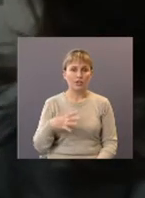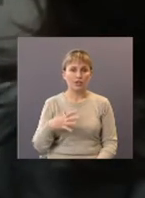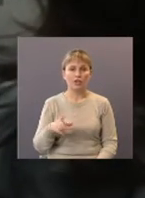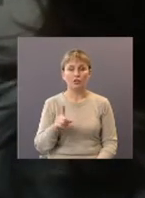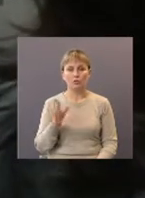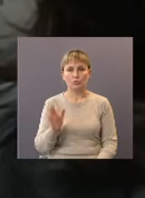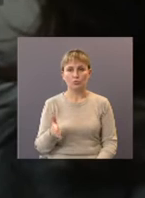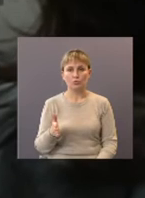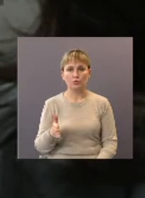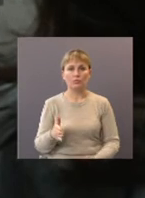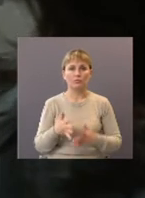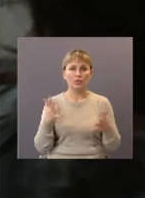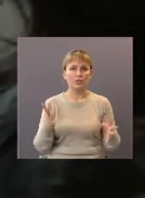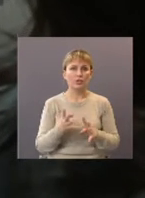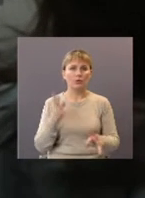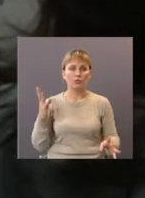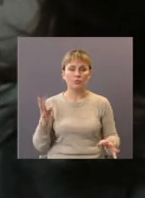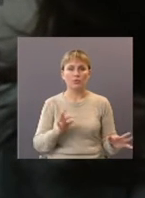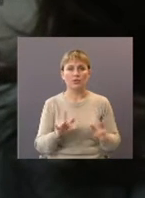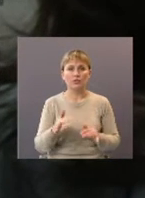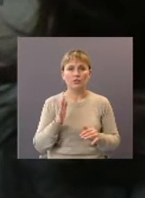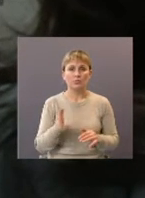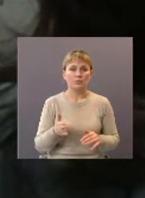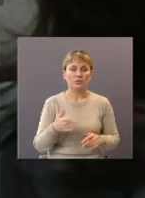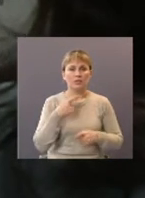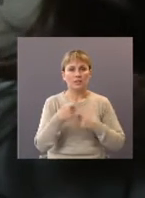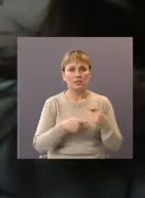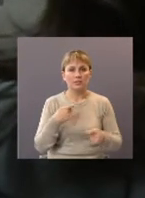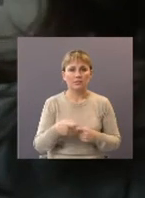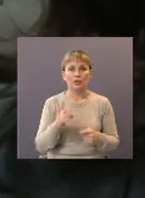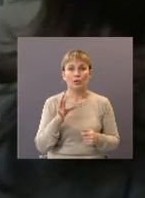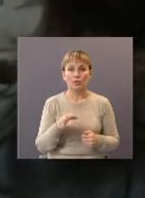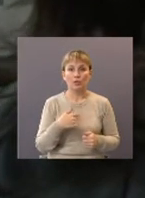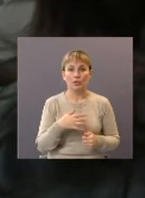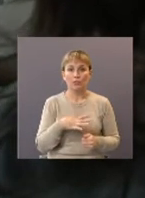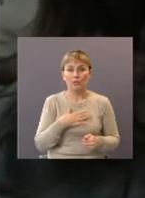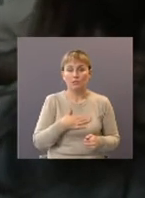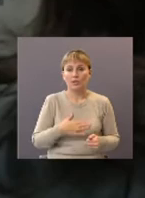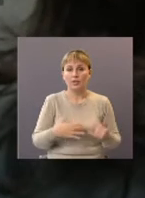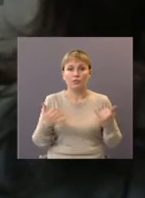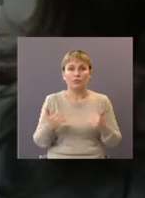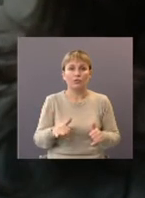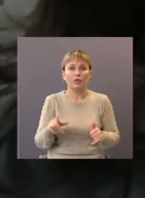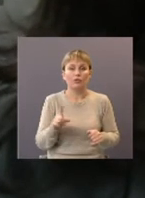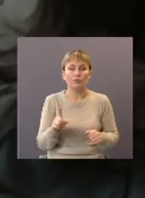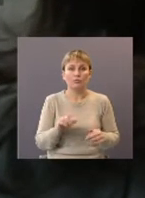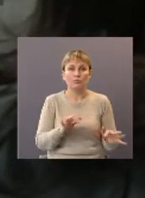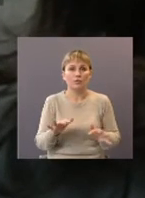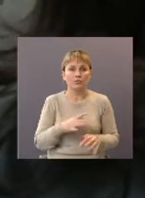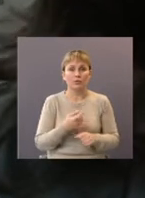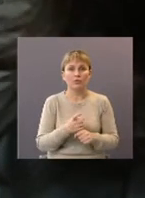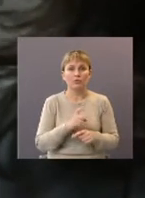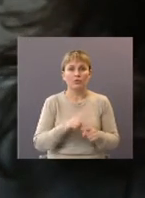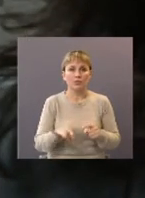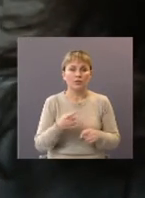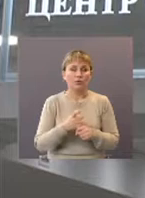будут большие очереди, процедура будет бюрократизирована. Однако я была приятно удивлена тем, что процедура очень быстрая